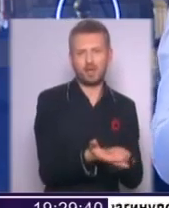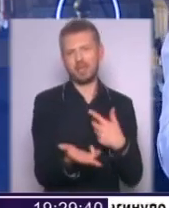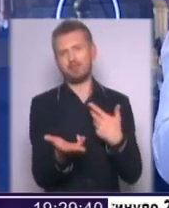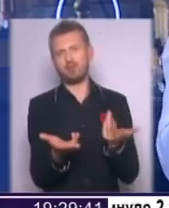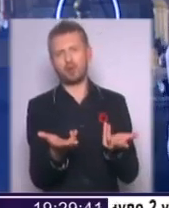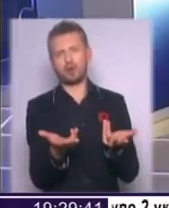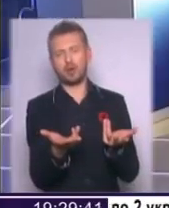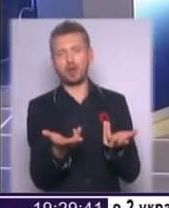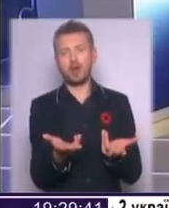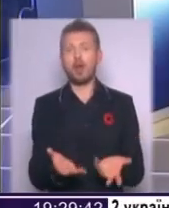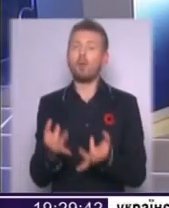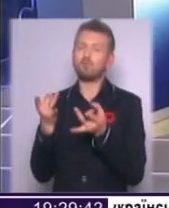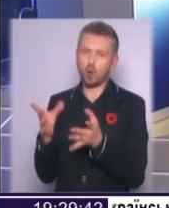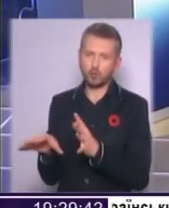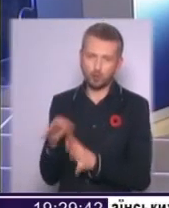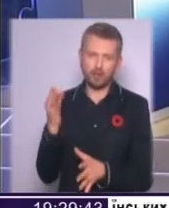просто вибором,